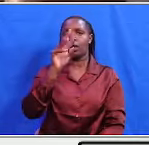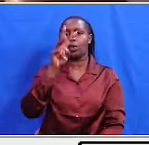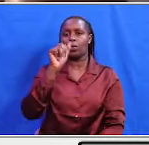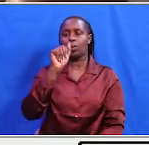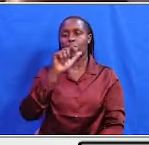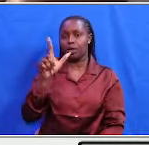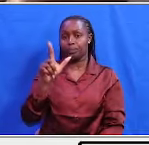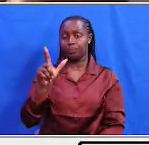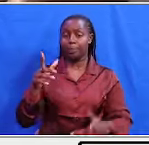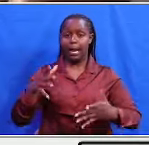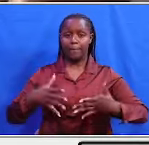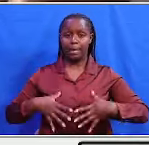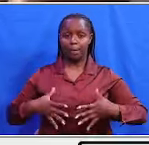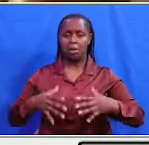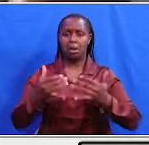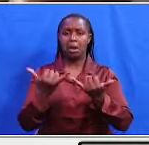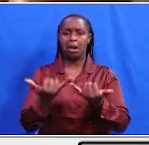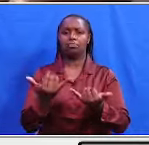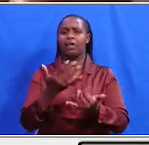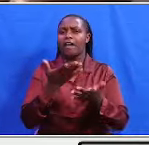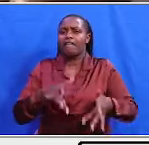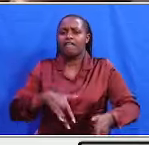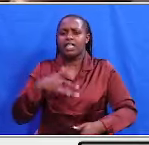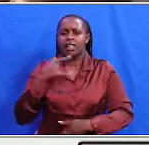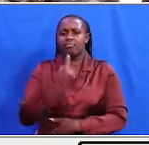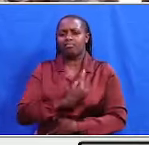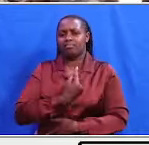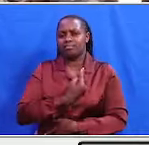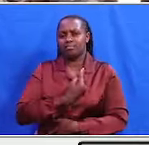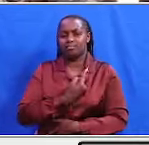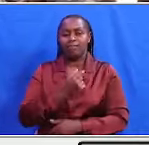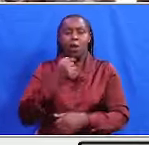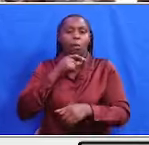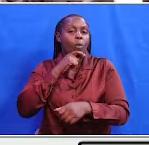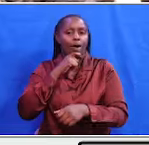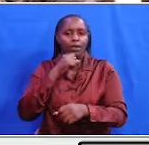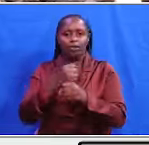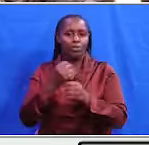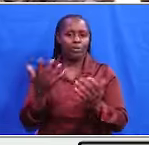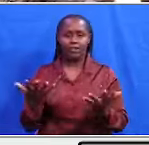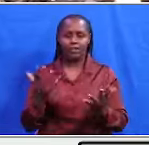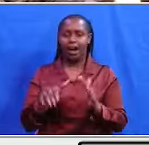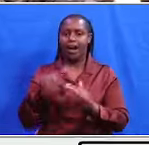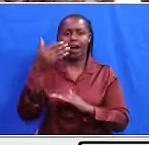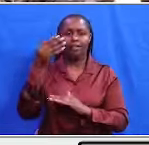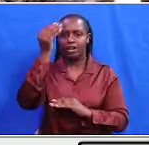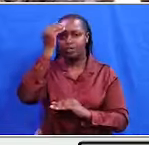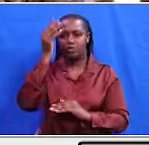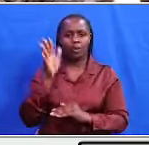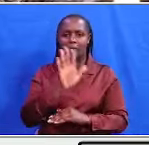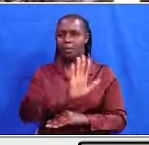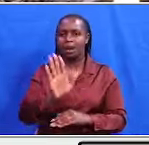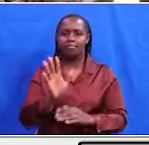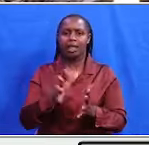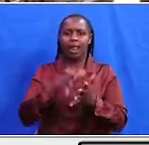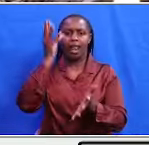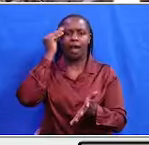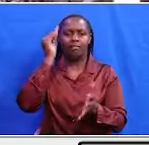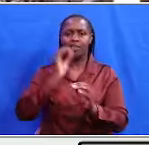kwa sasa wakisalia pweke, wakishindwa cha kufanya baada ya wanao kukosa masomo huku vizazi